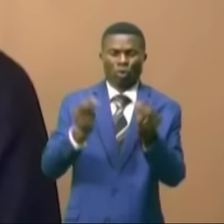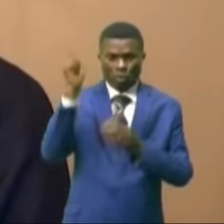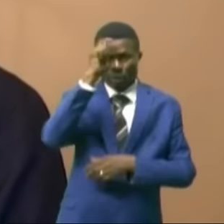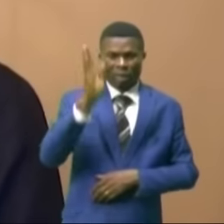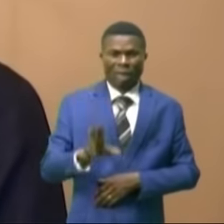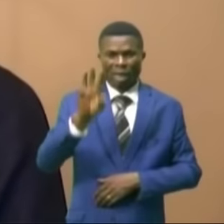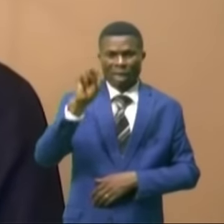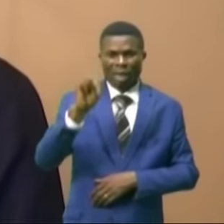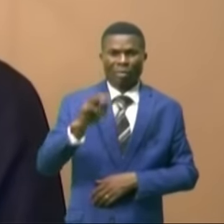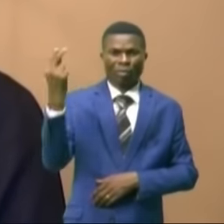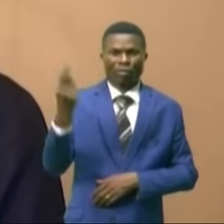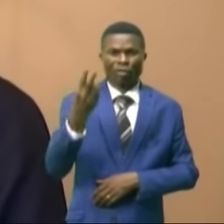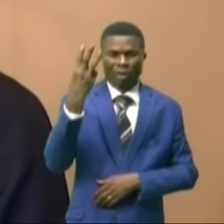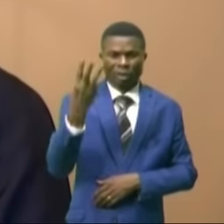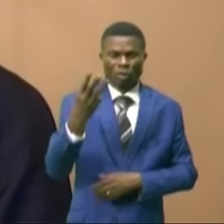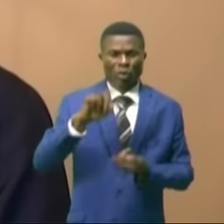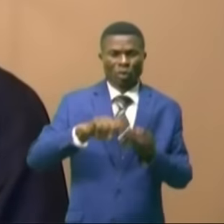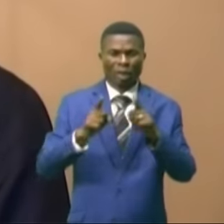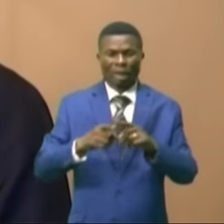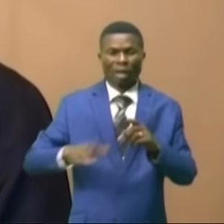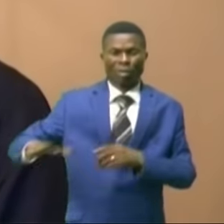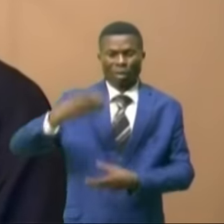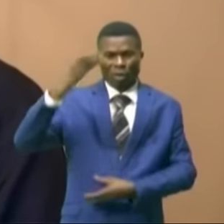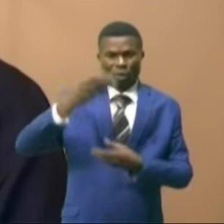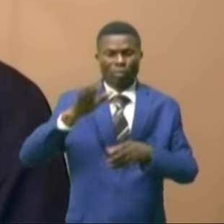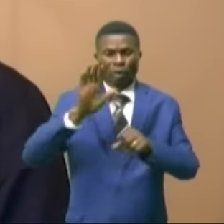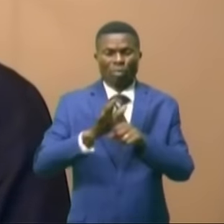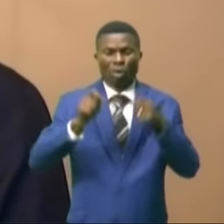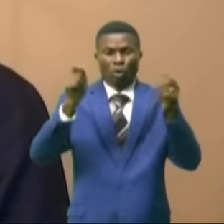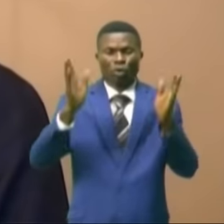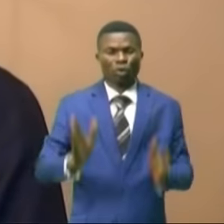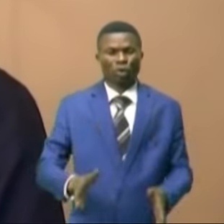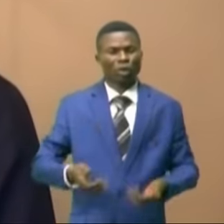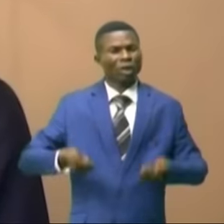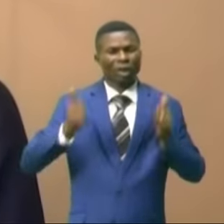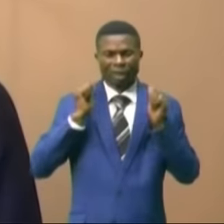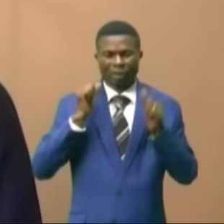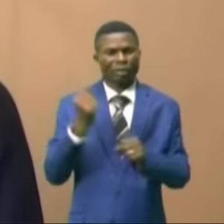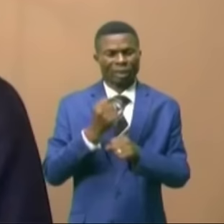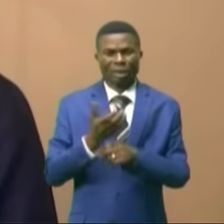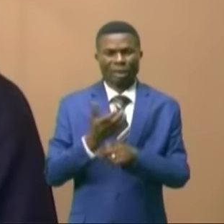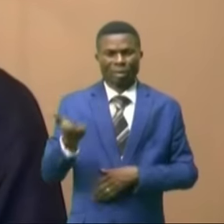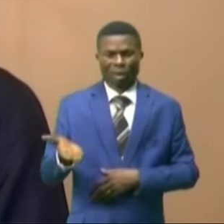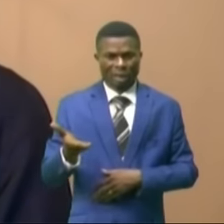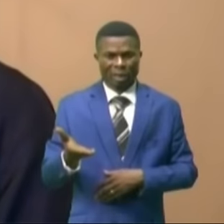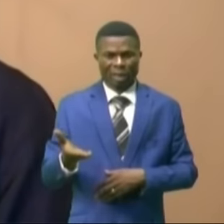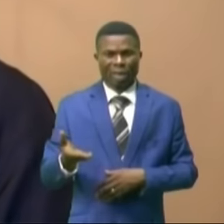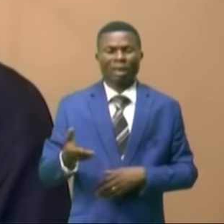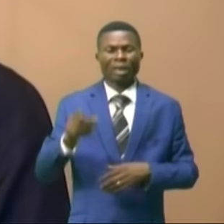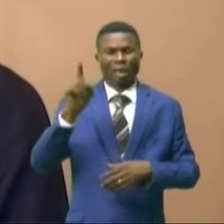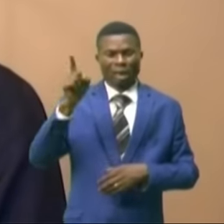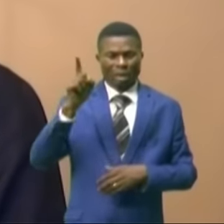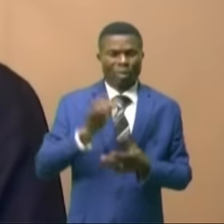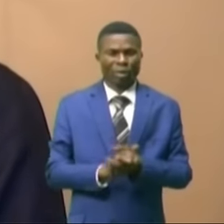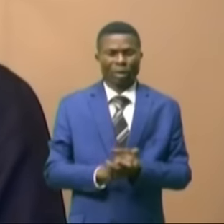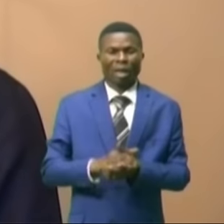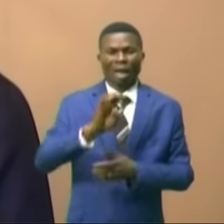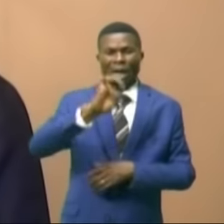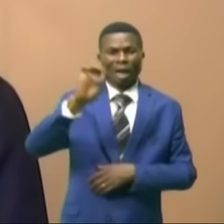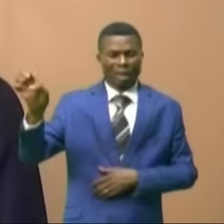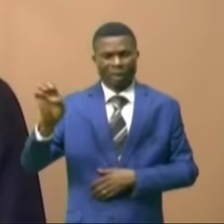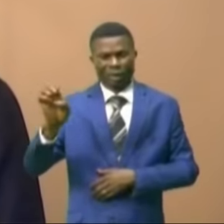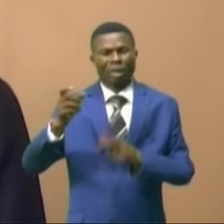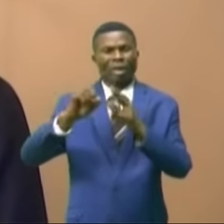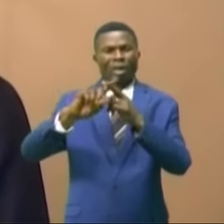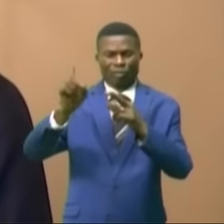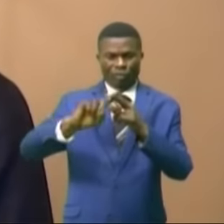du M23 et leurs alliés rwandais, qui font qu'aujourd'hui, il y a des journalistes qui ne sont plus en mesure d'exercer à Kinshasa notamment et qui sont pour la